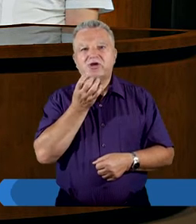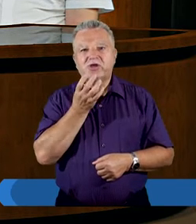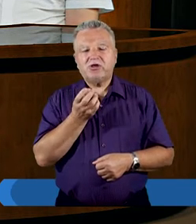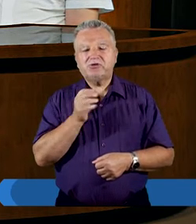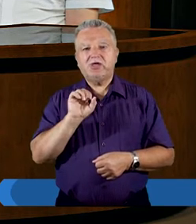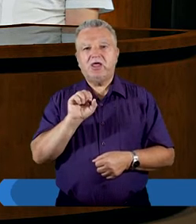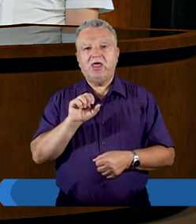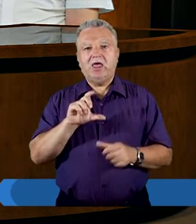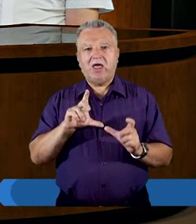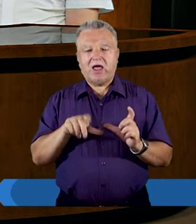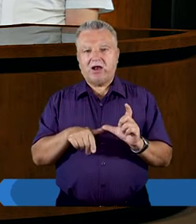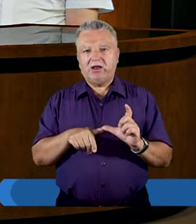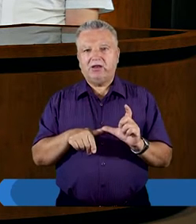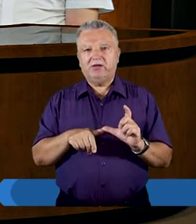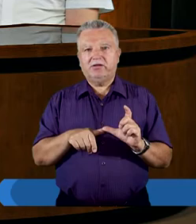A jednak